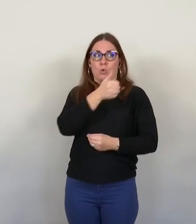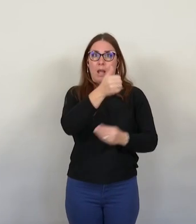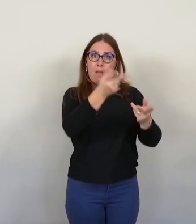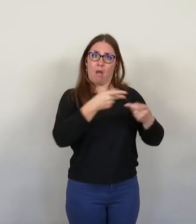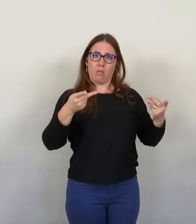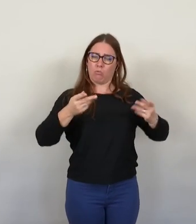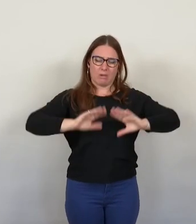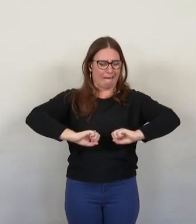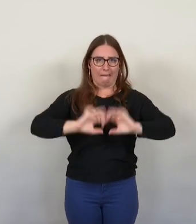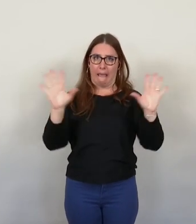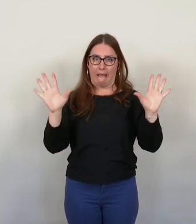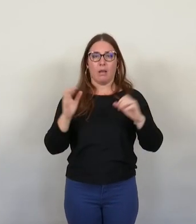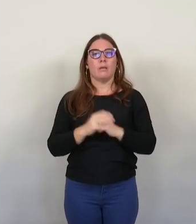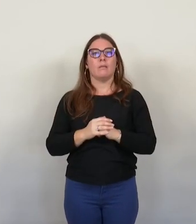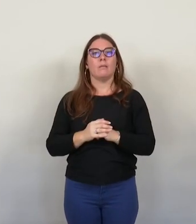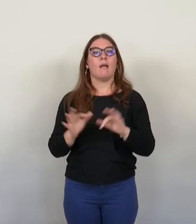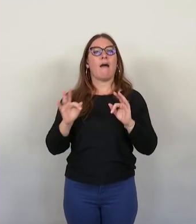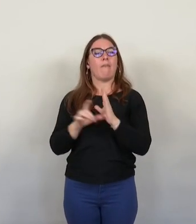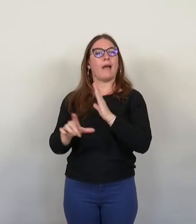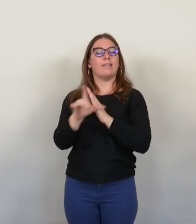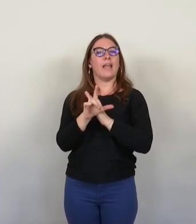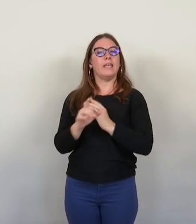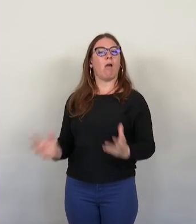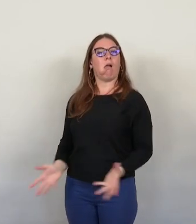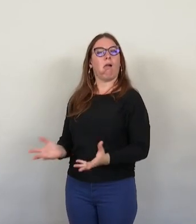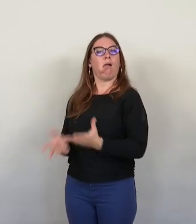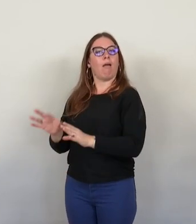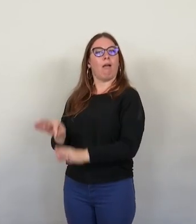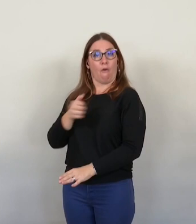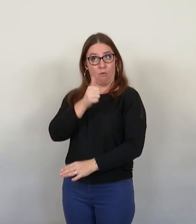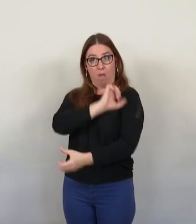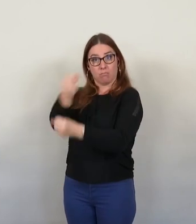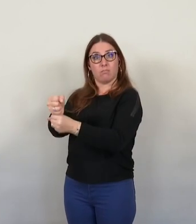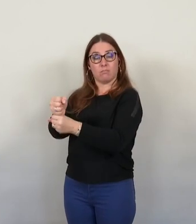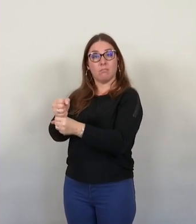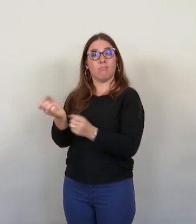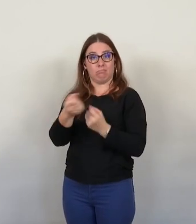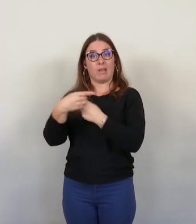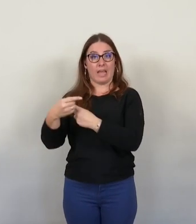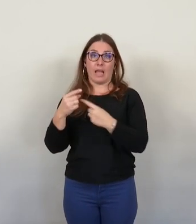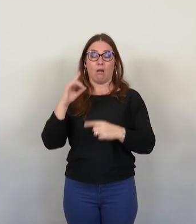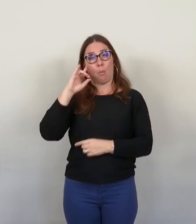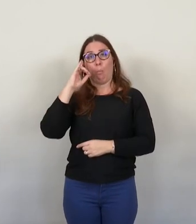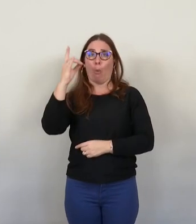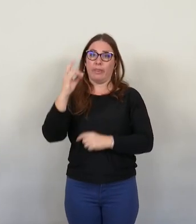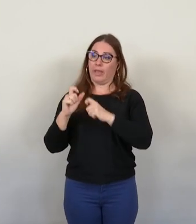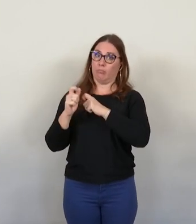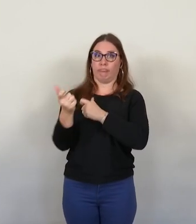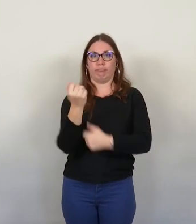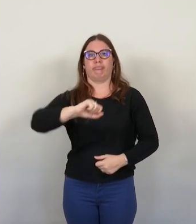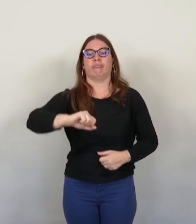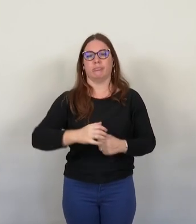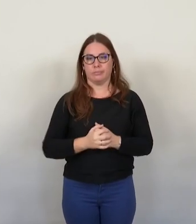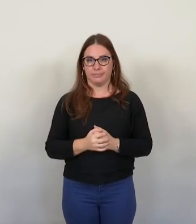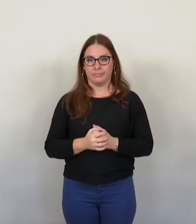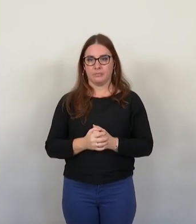ambiguité que le délit de favoritisme pour lequel vous avez été condamné est une atteinte à la probité je cite afin